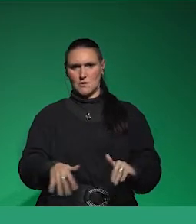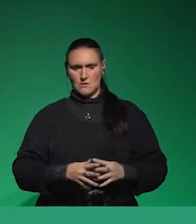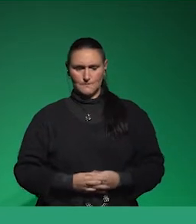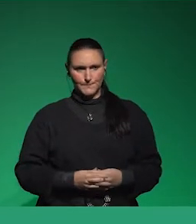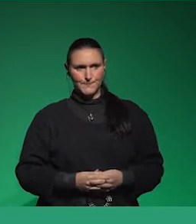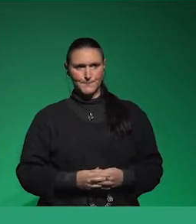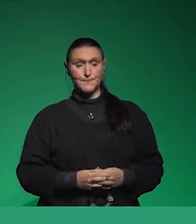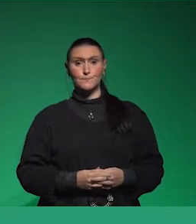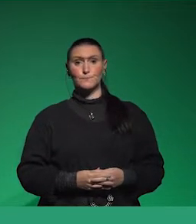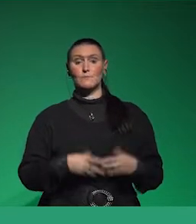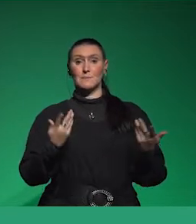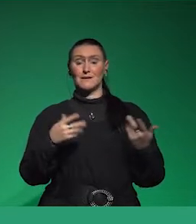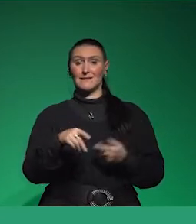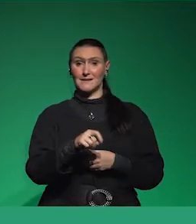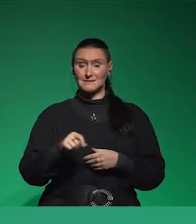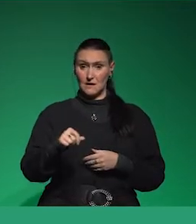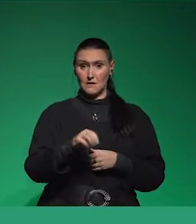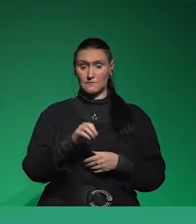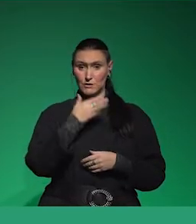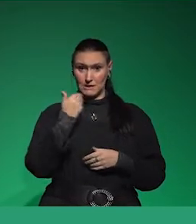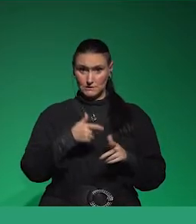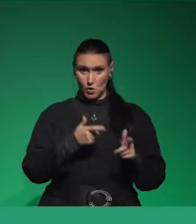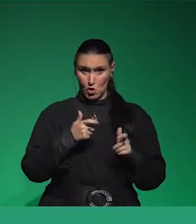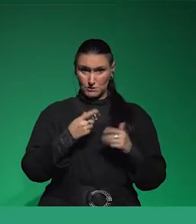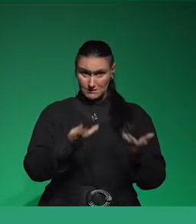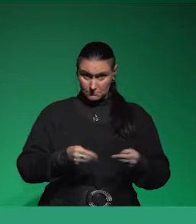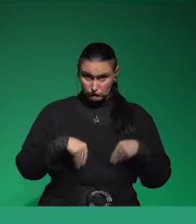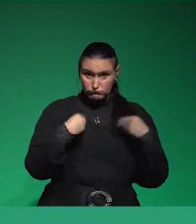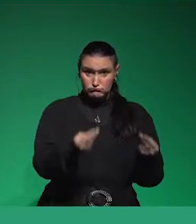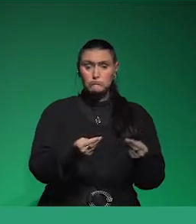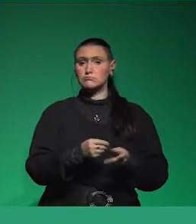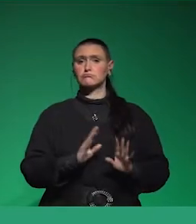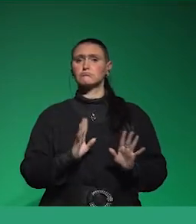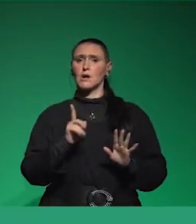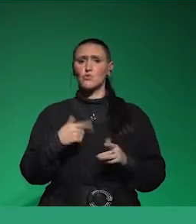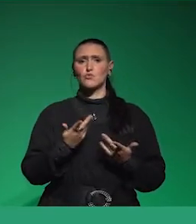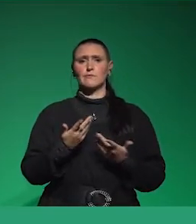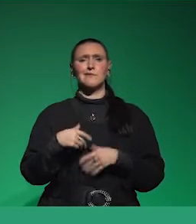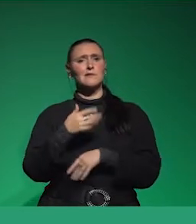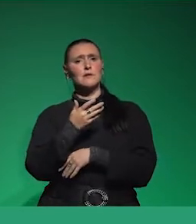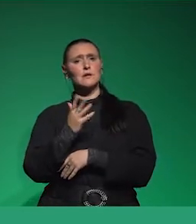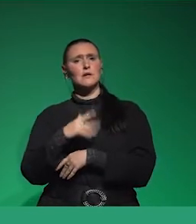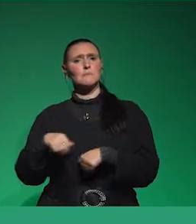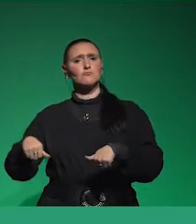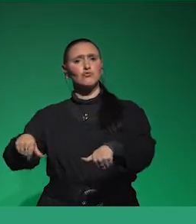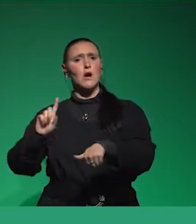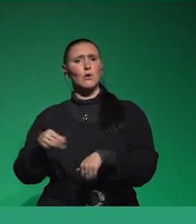für nicht nur die Baumschule Hessen Forst, sondern auch für private Baumschulen und für die einzelnen Waldbesitzer.